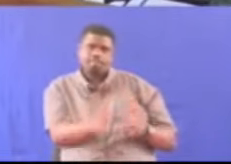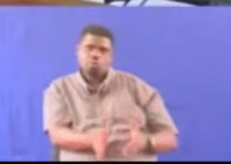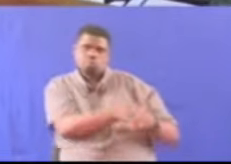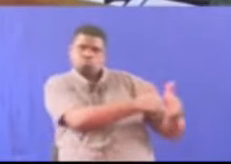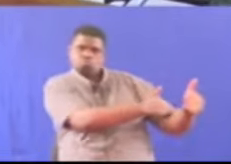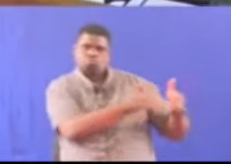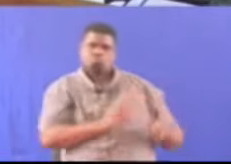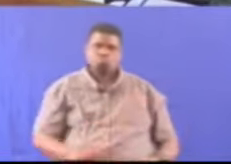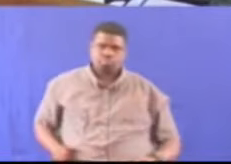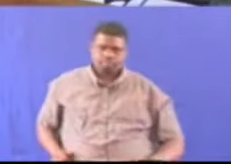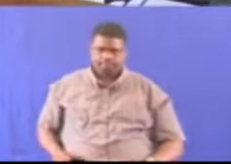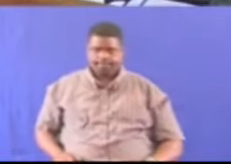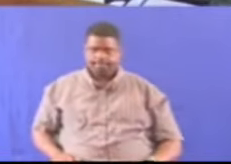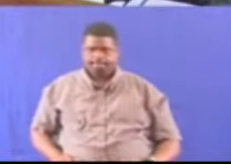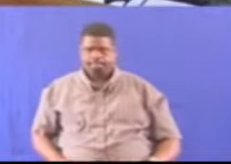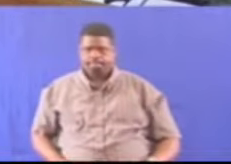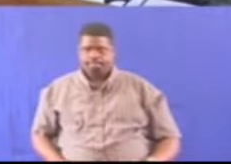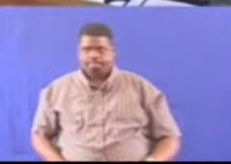kulia.